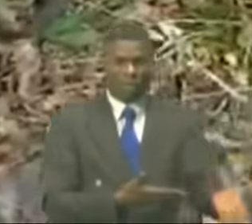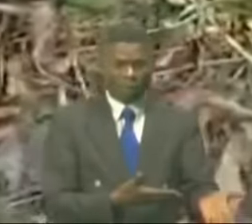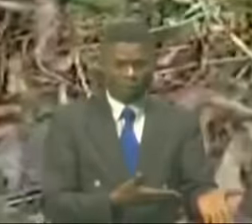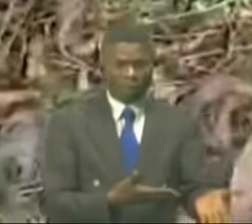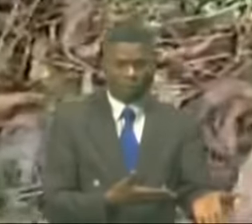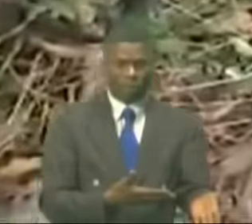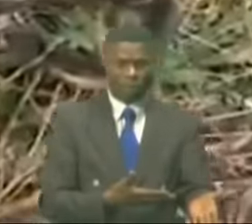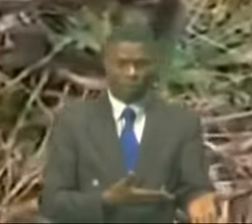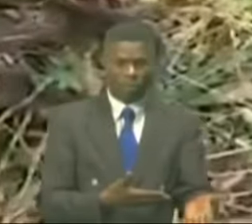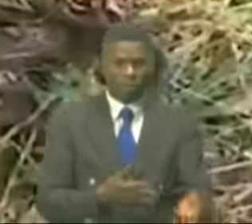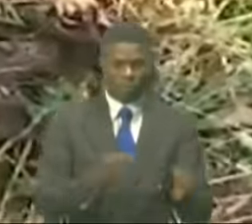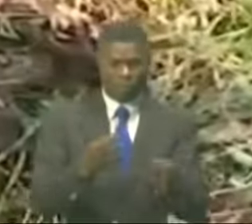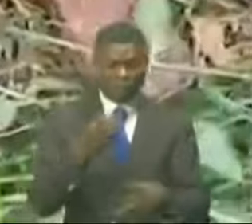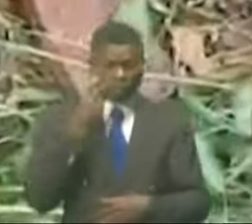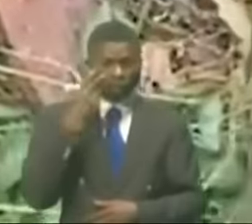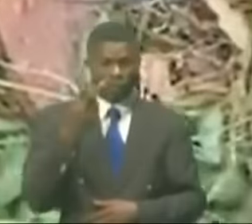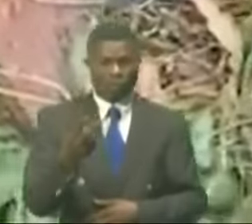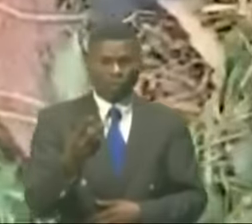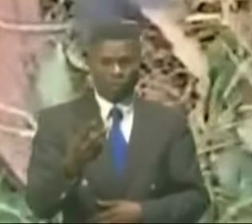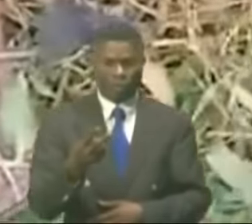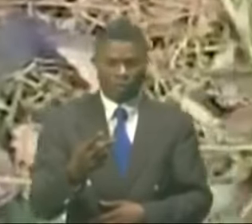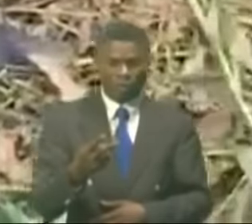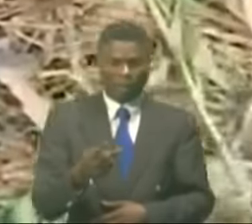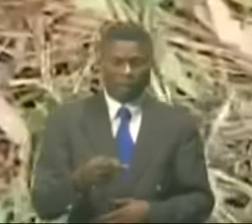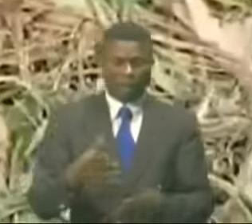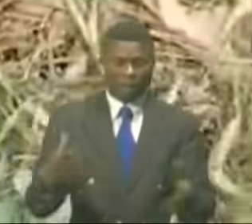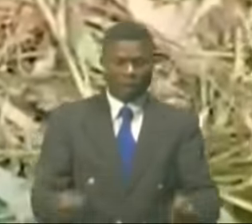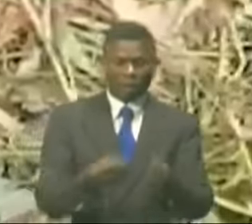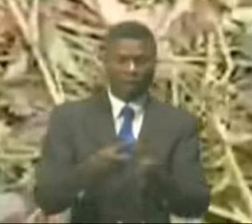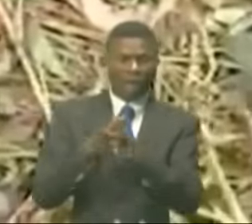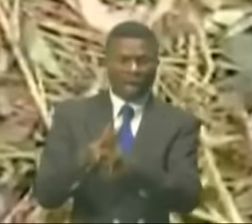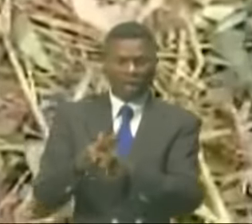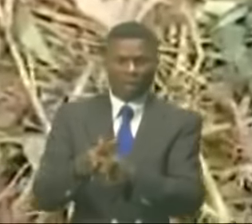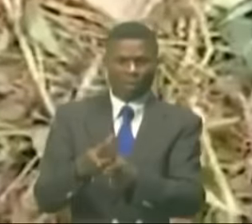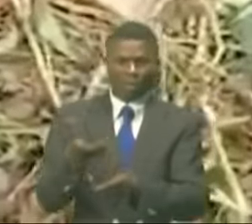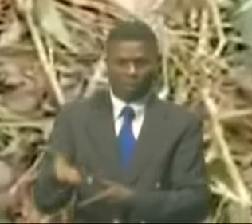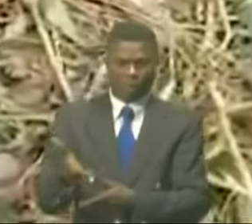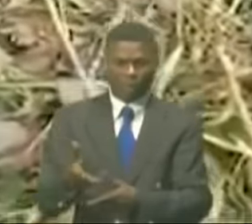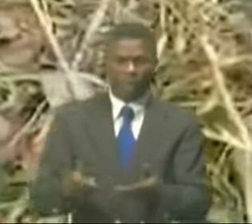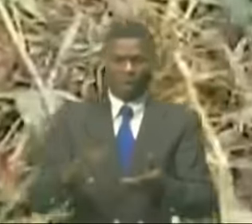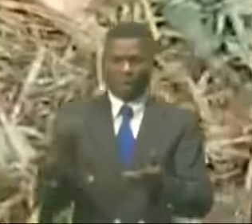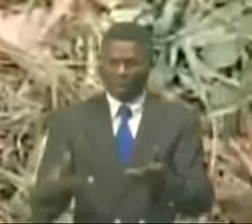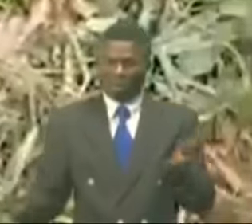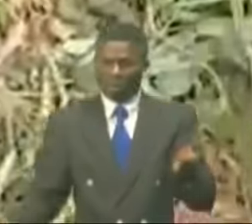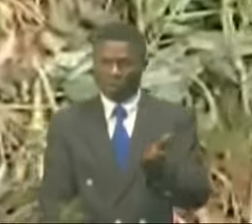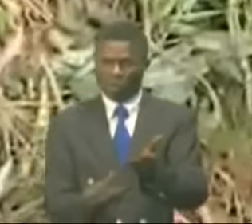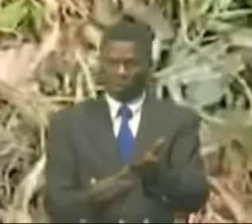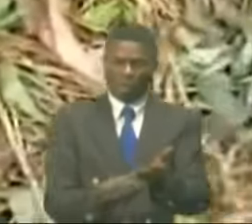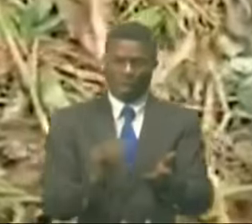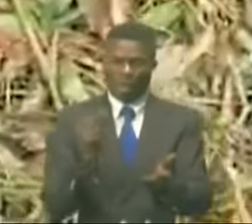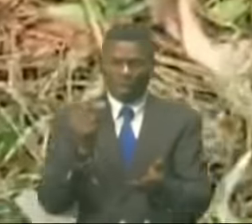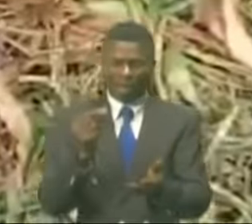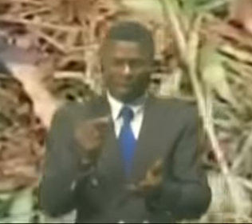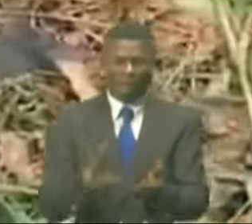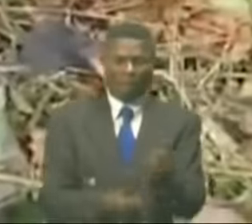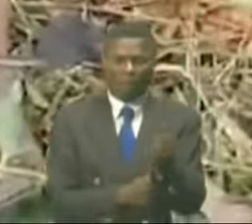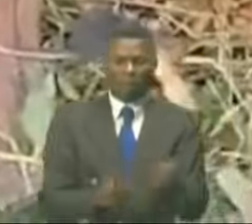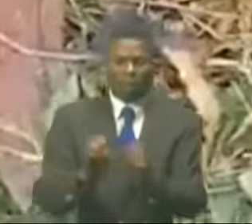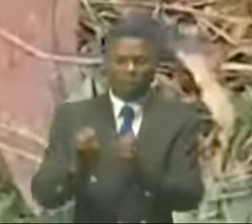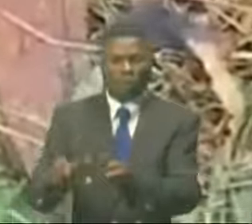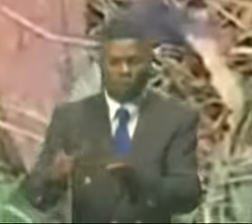Nous étions en train de travailler et nous avons retrouvé une arme, un chargeur. Nous ne savons pas qui l'a